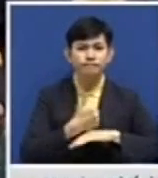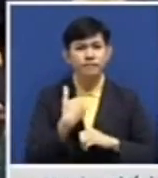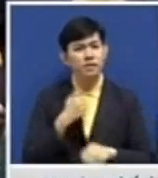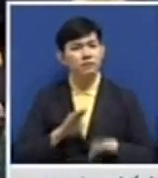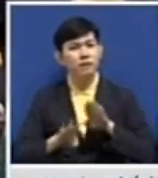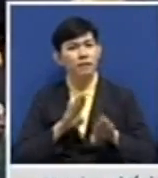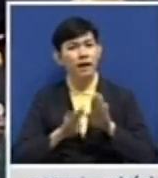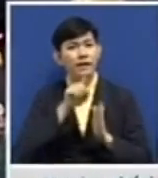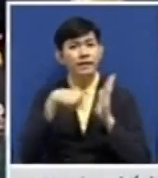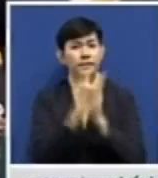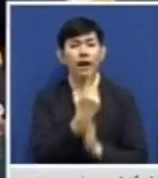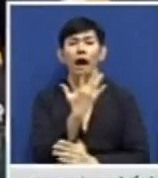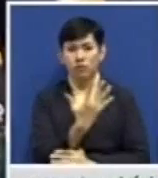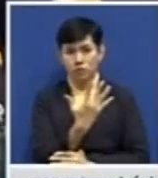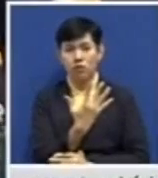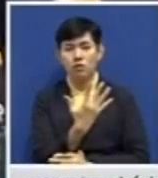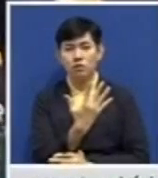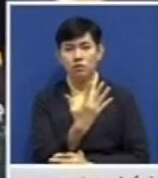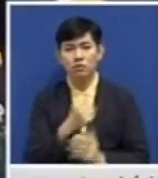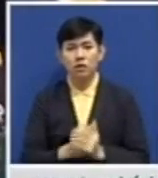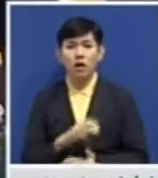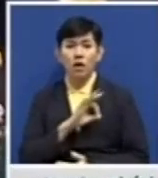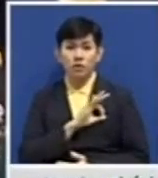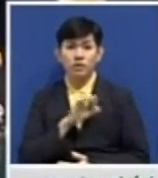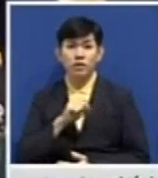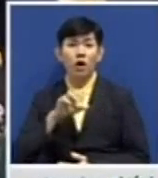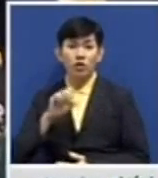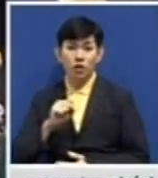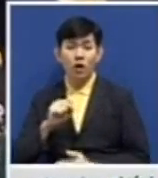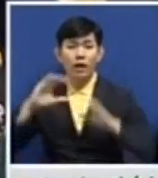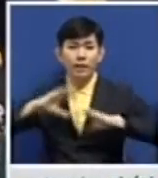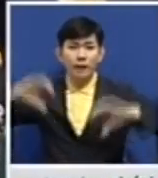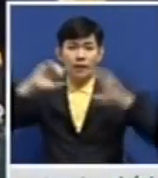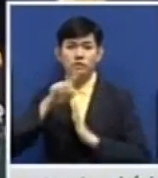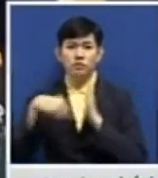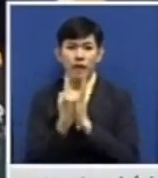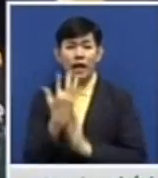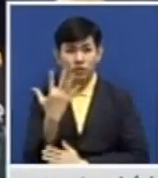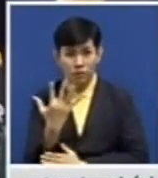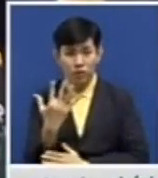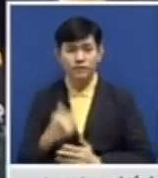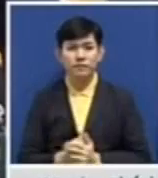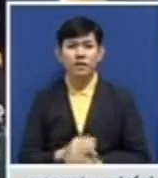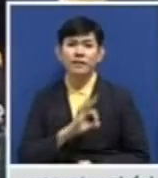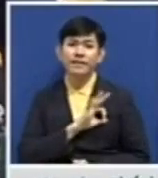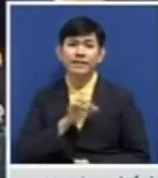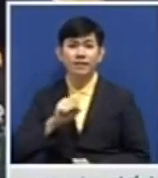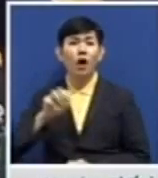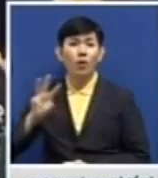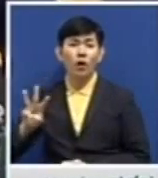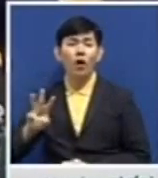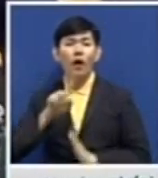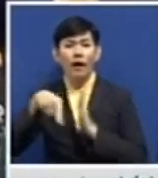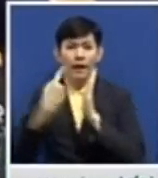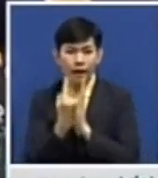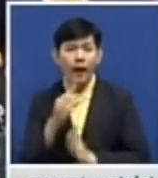าณ5ชั่วโมงส.ส.รัฐบาล5ชั่วโมงท่านสมาชิกวุฒิสภา5